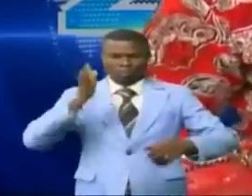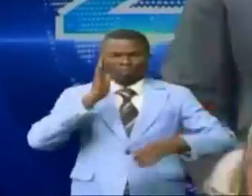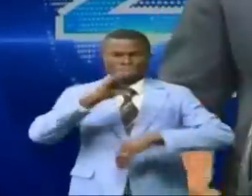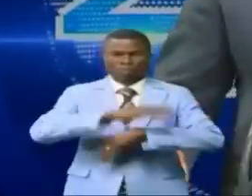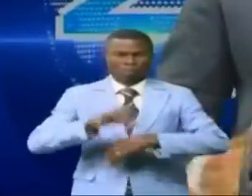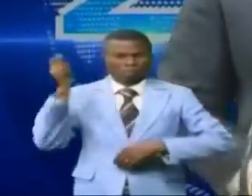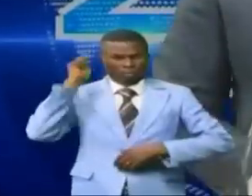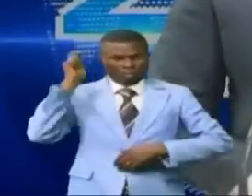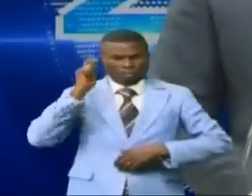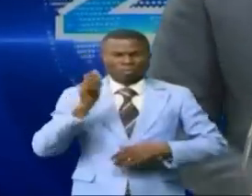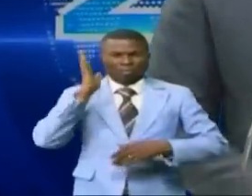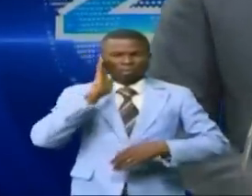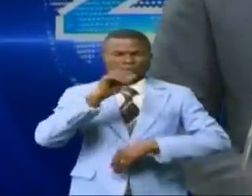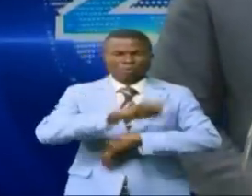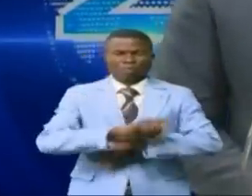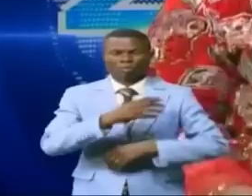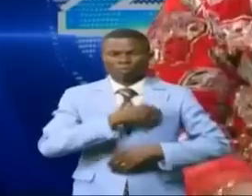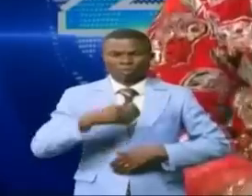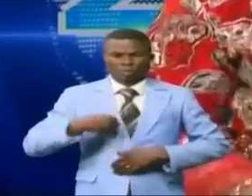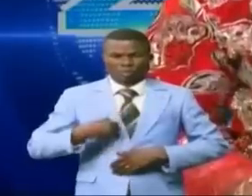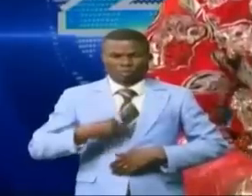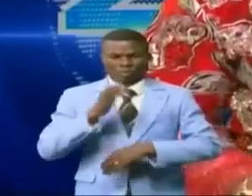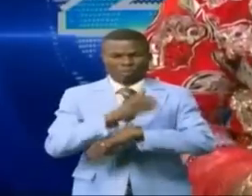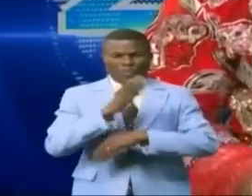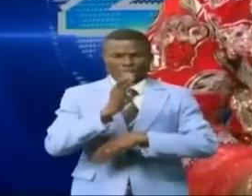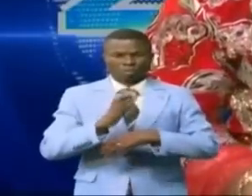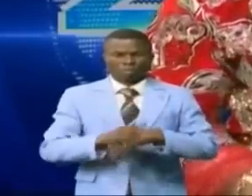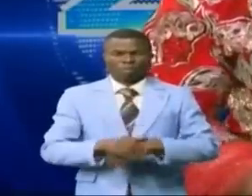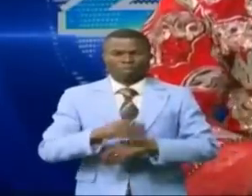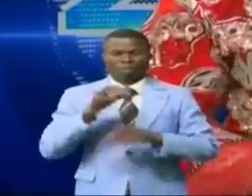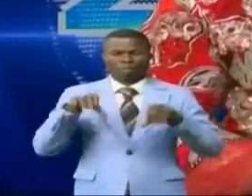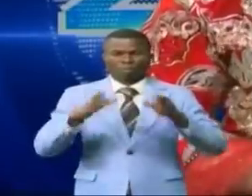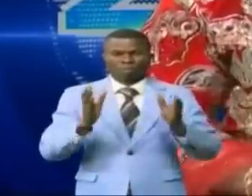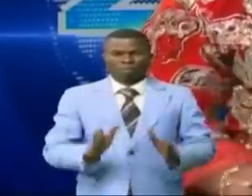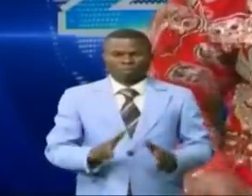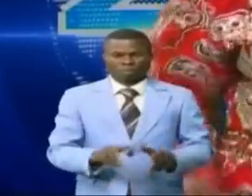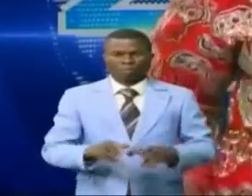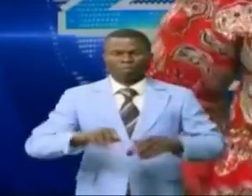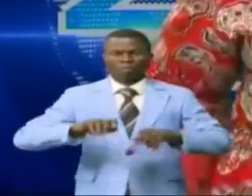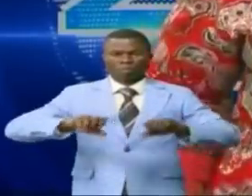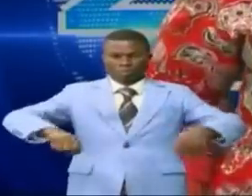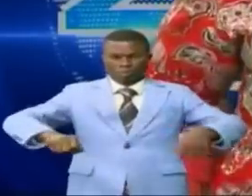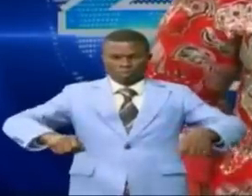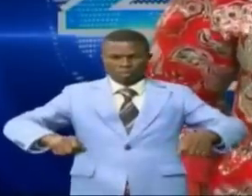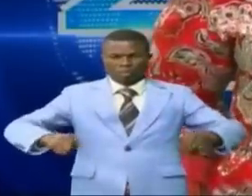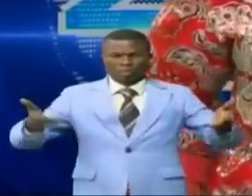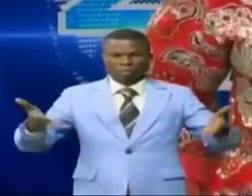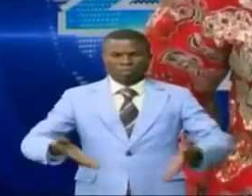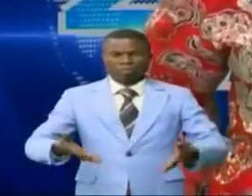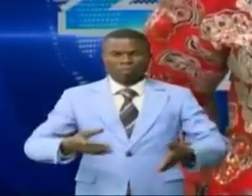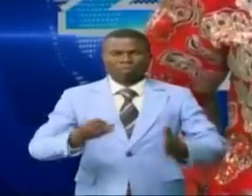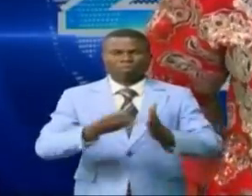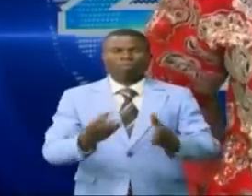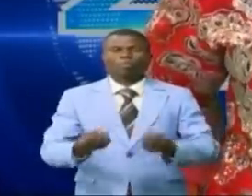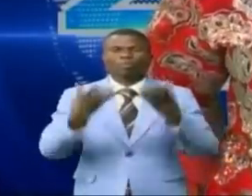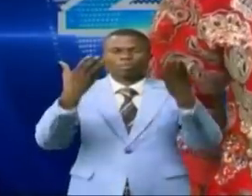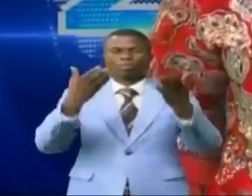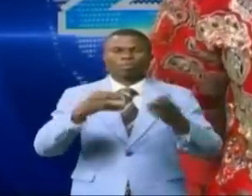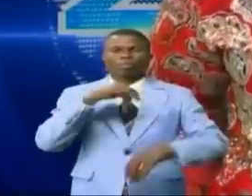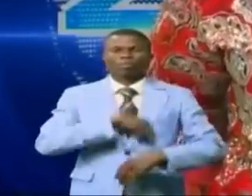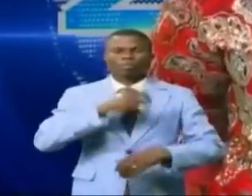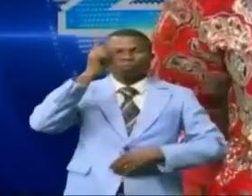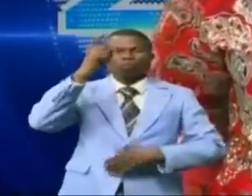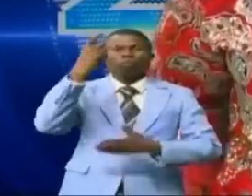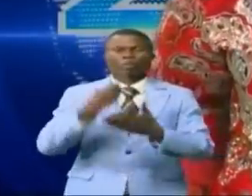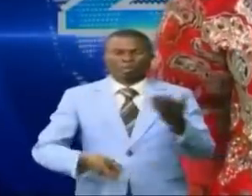professeur. Bonsoir, madame Sandra. Le Conseil congolais de la batterie existe depuis combien de temps et quelle est sa mission